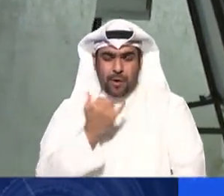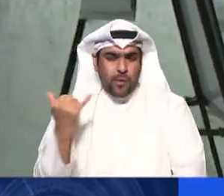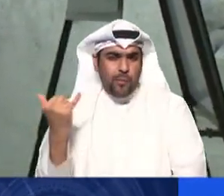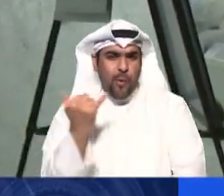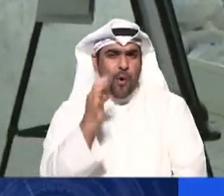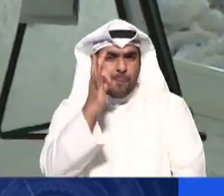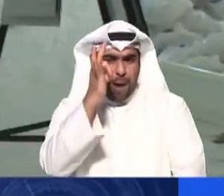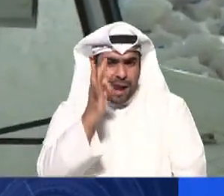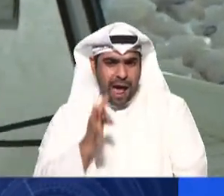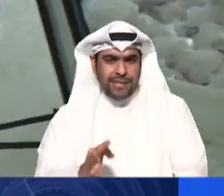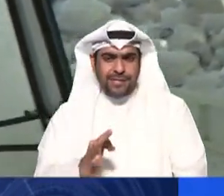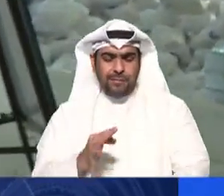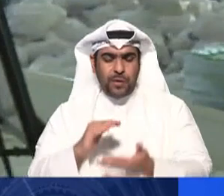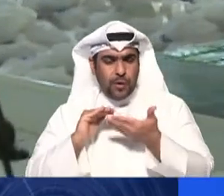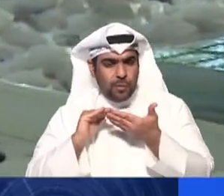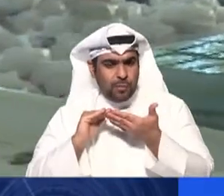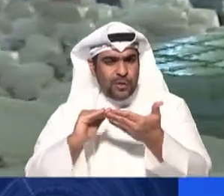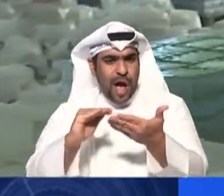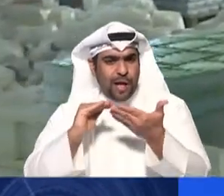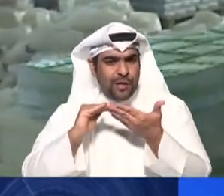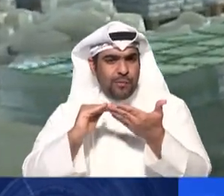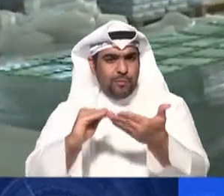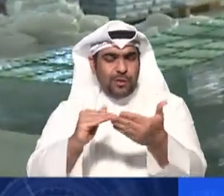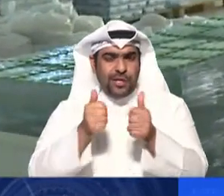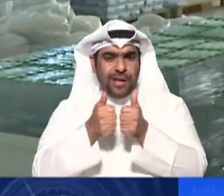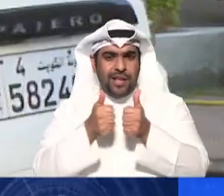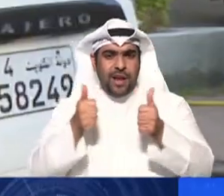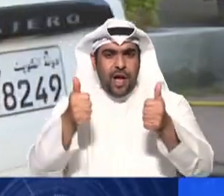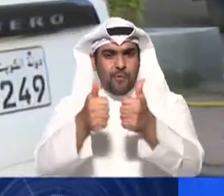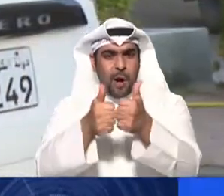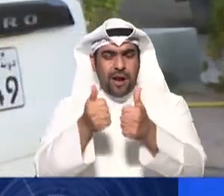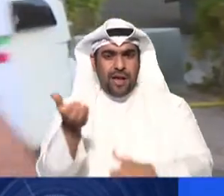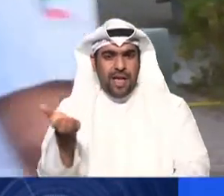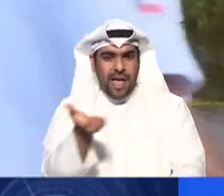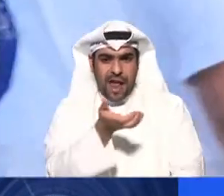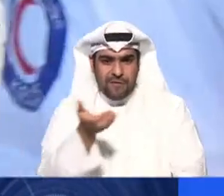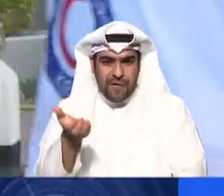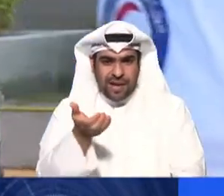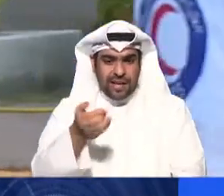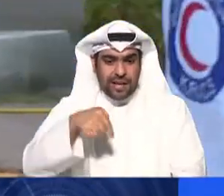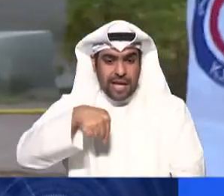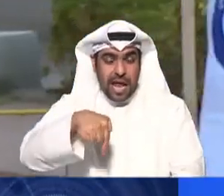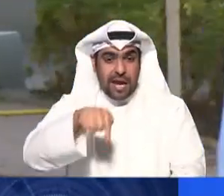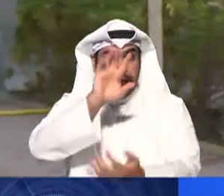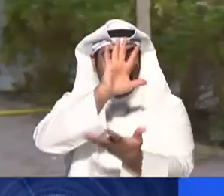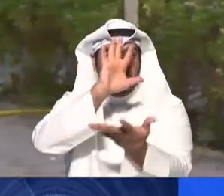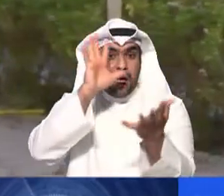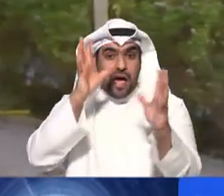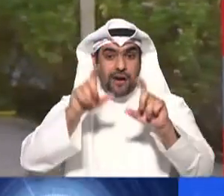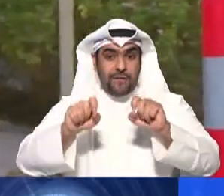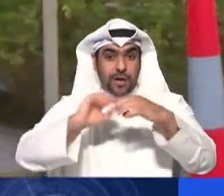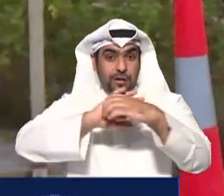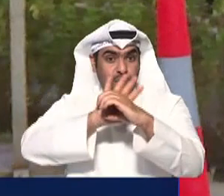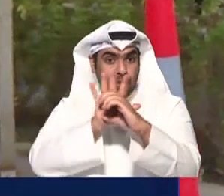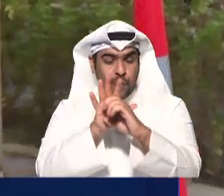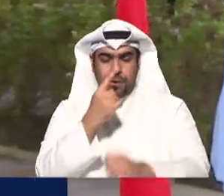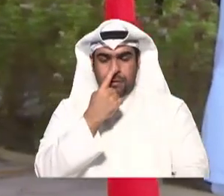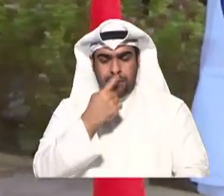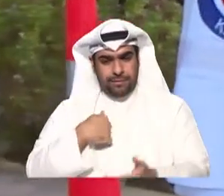يتم فيها تنفيذ البرامج والمشاريع الخيرية، لا سيما وسط ما يشهده العالم من تفشي